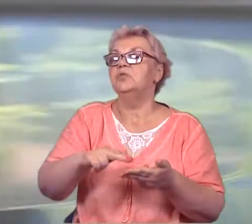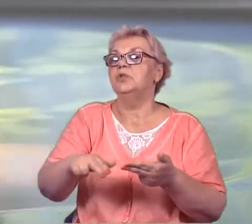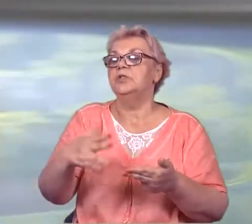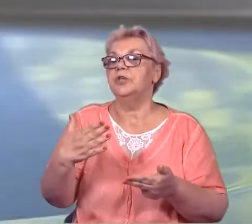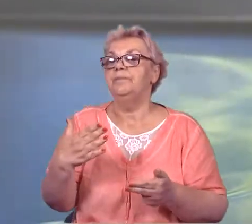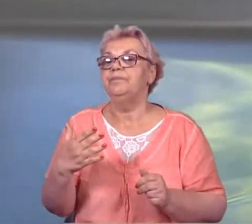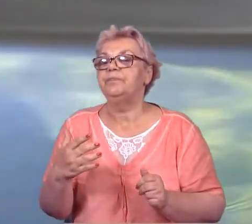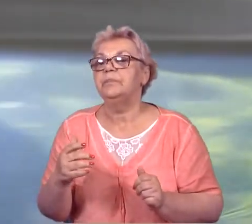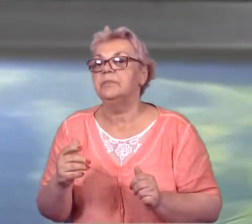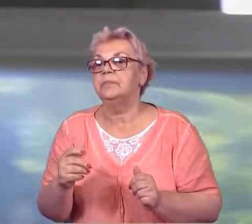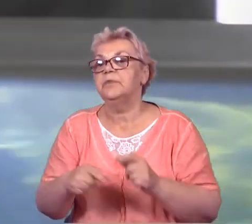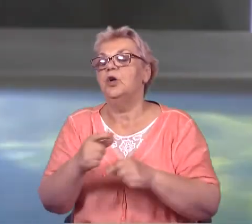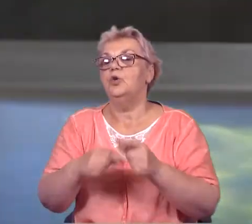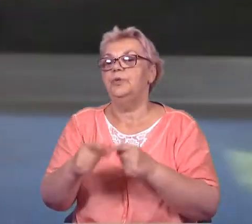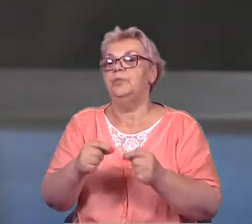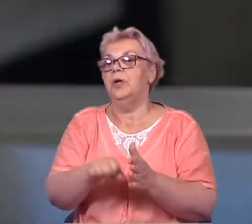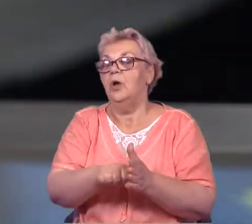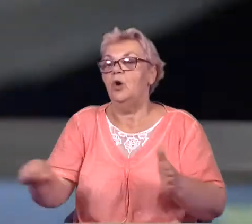Robimy go od ponad 30 lat.